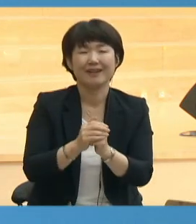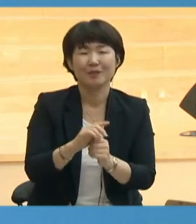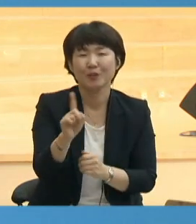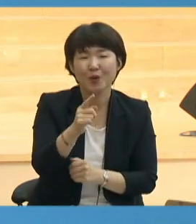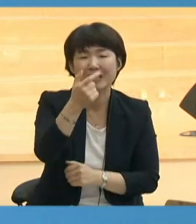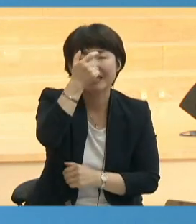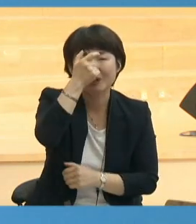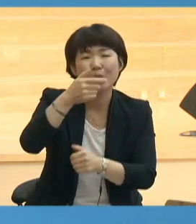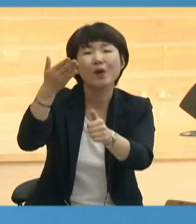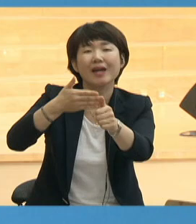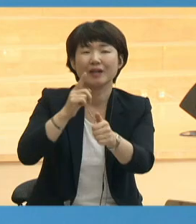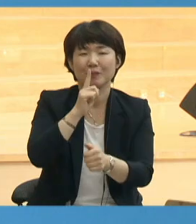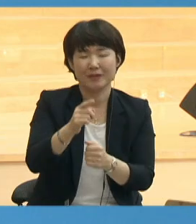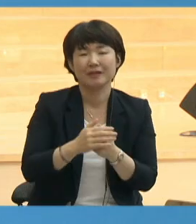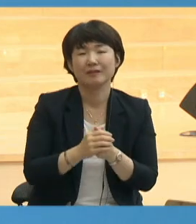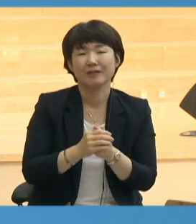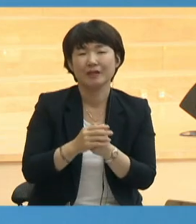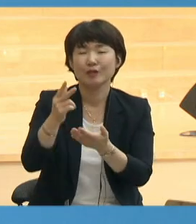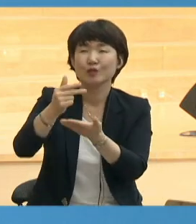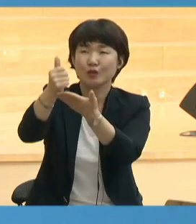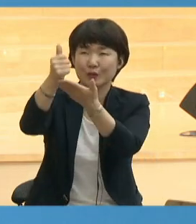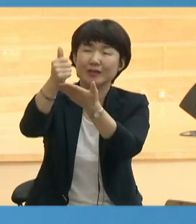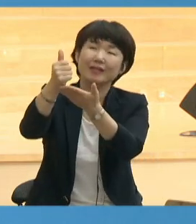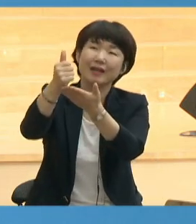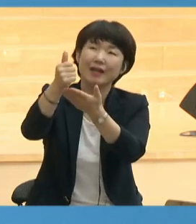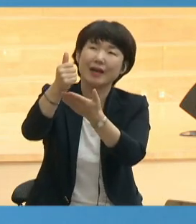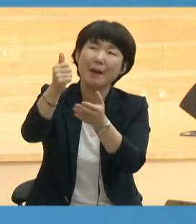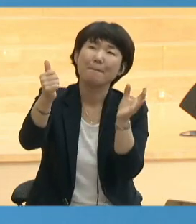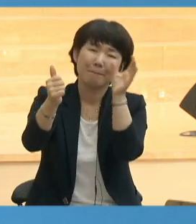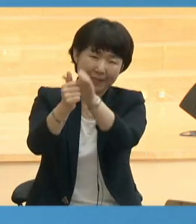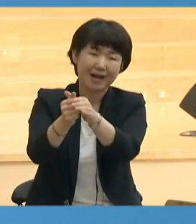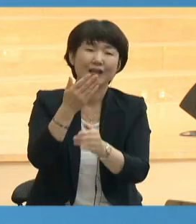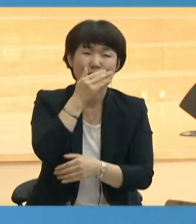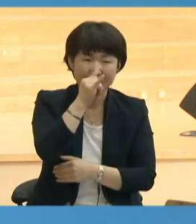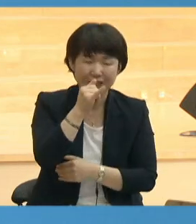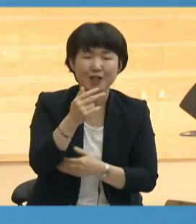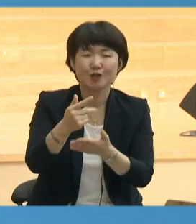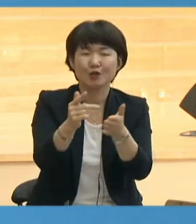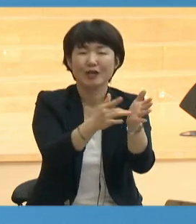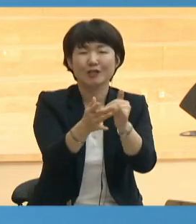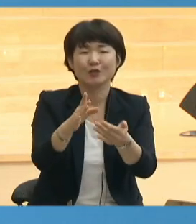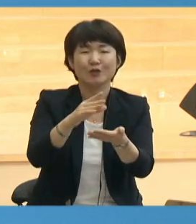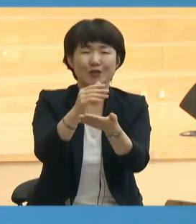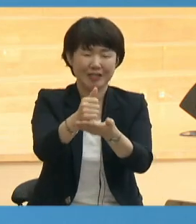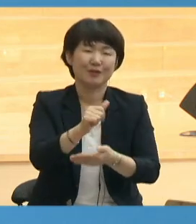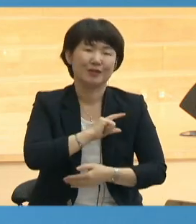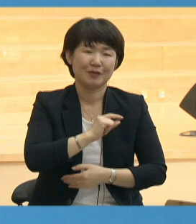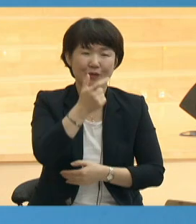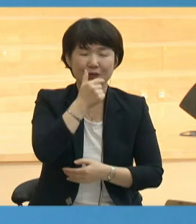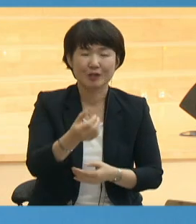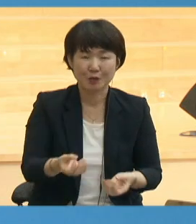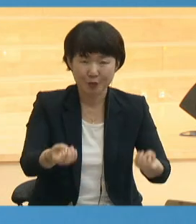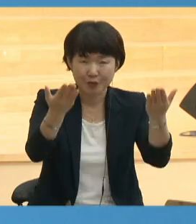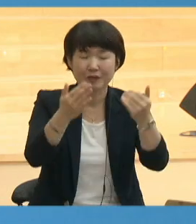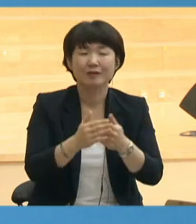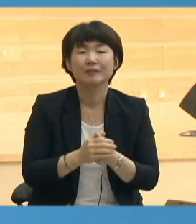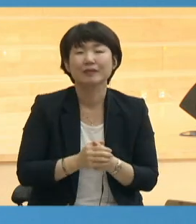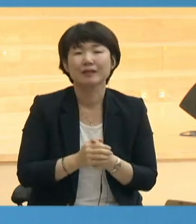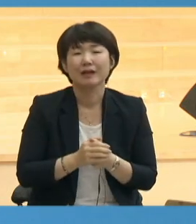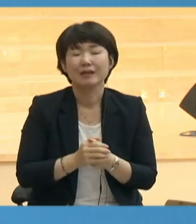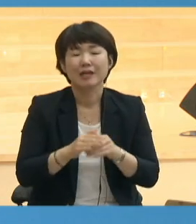말이야 주님께 맡길 수 있길 주 예수 이름으로 축원합니다 아 예 그러면 오늘